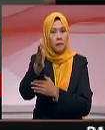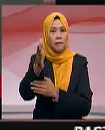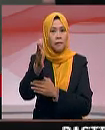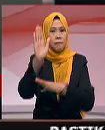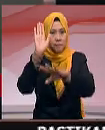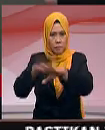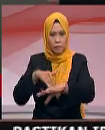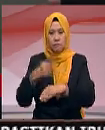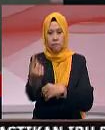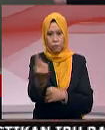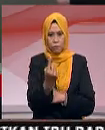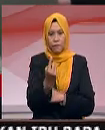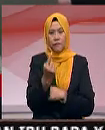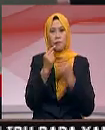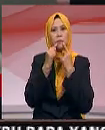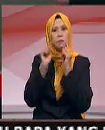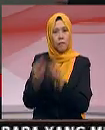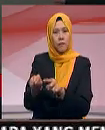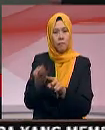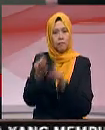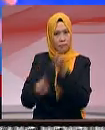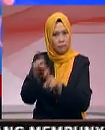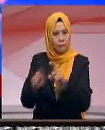menjawab soalan-soalan itu